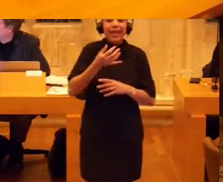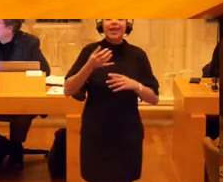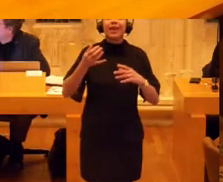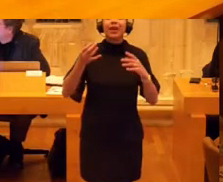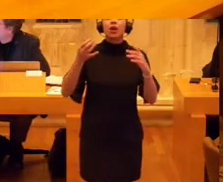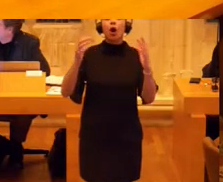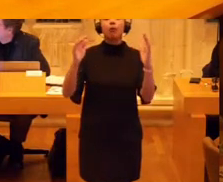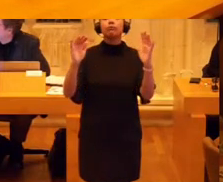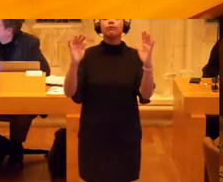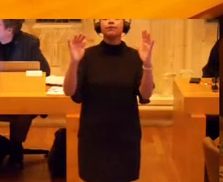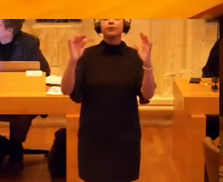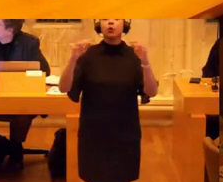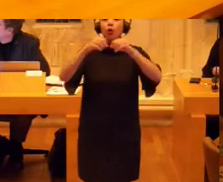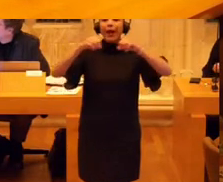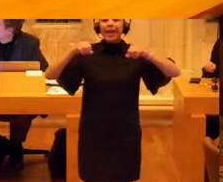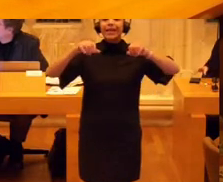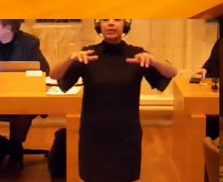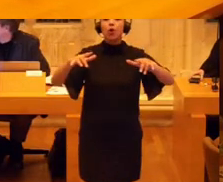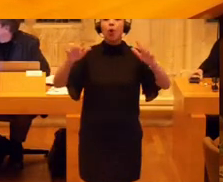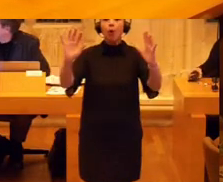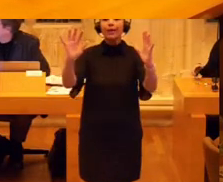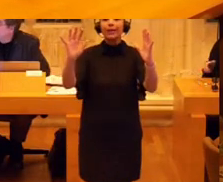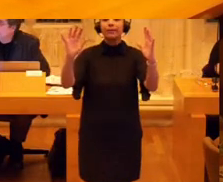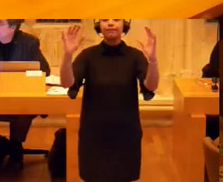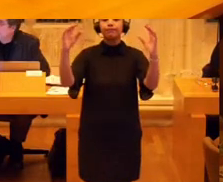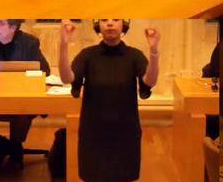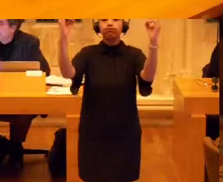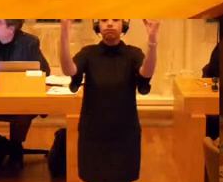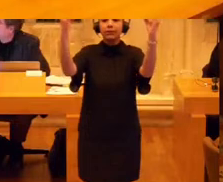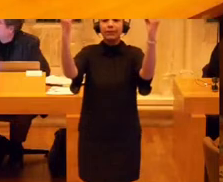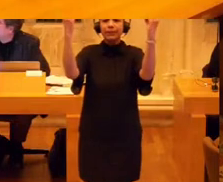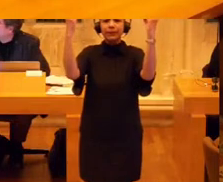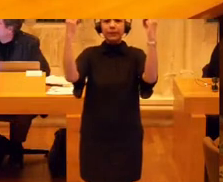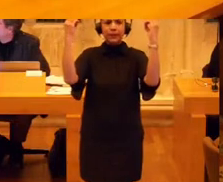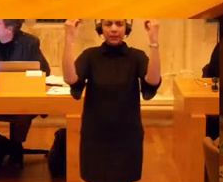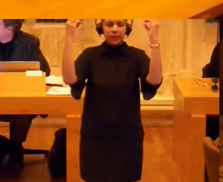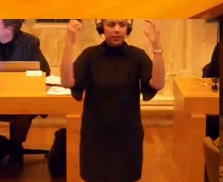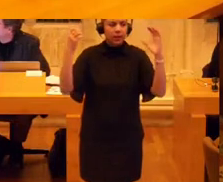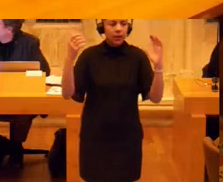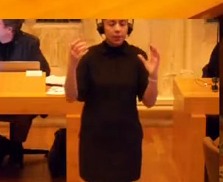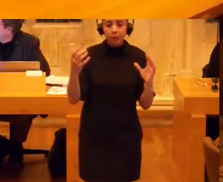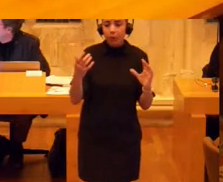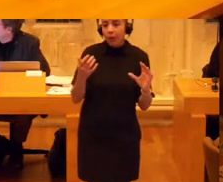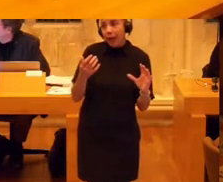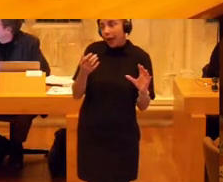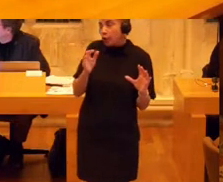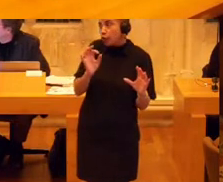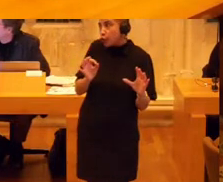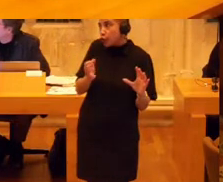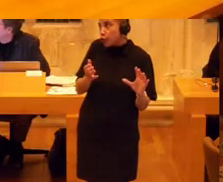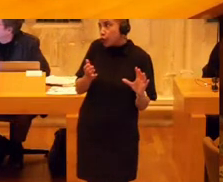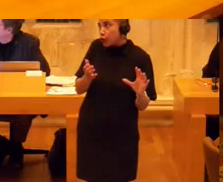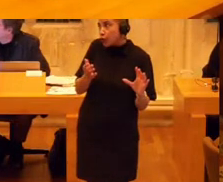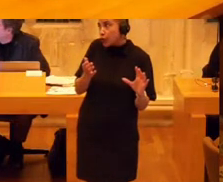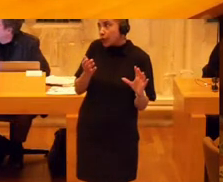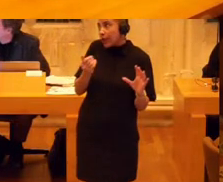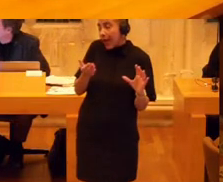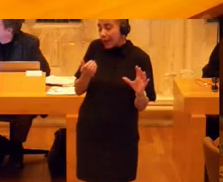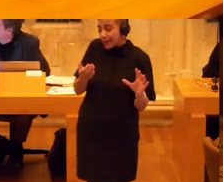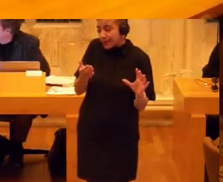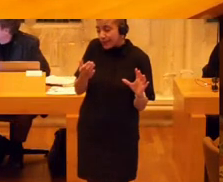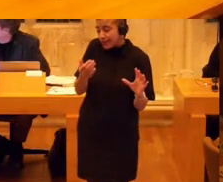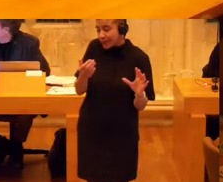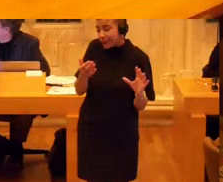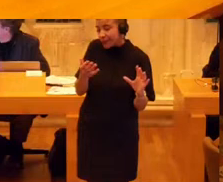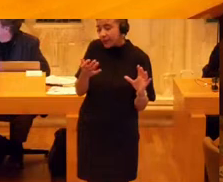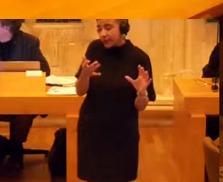Marais pour que le cycliste et le piéton d'ailleurs aussi, pour que la circulation douce ait une autre opportunité qu'éviter la route